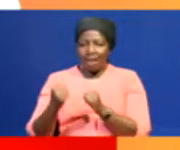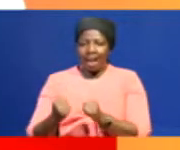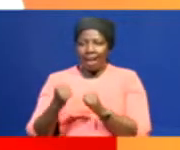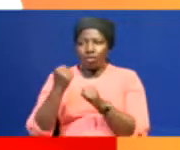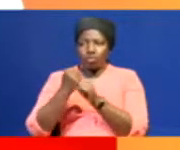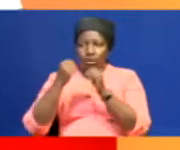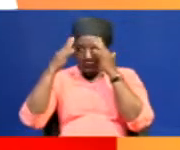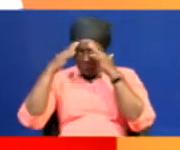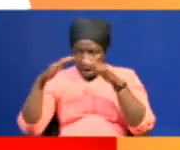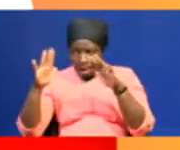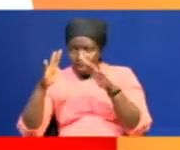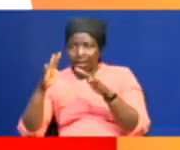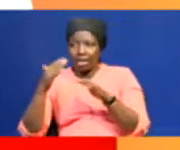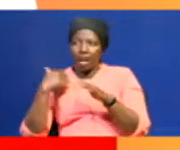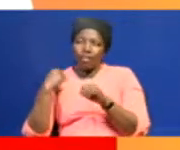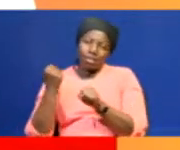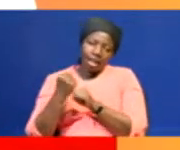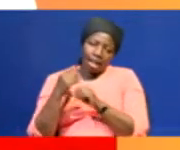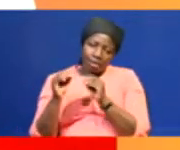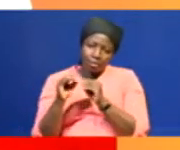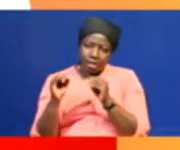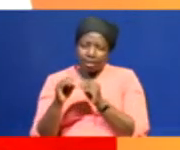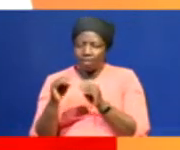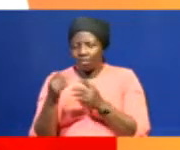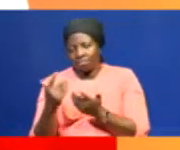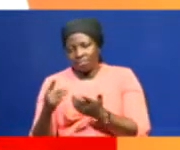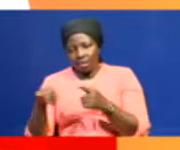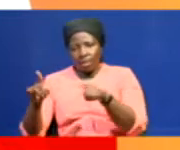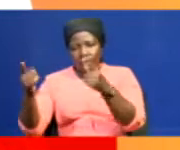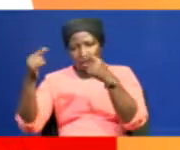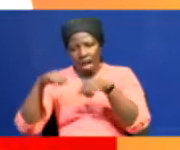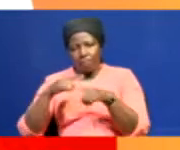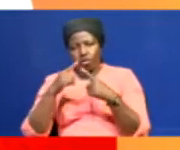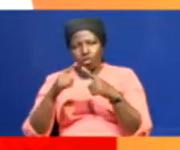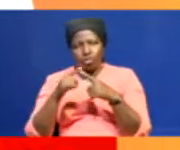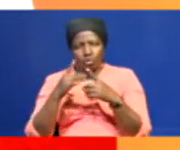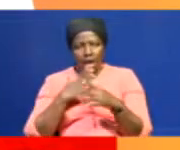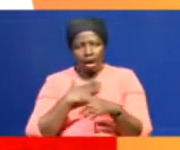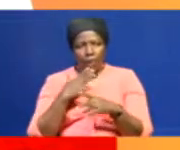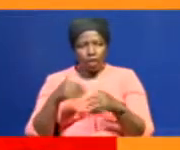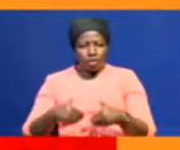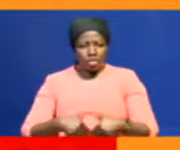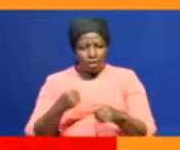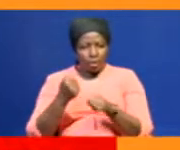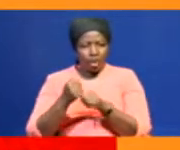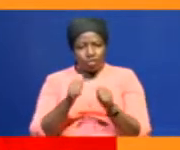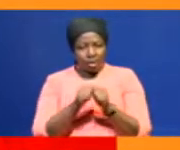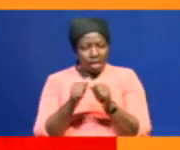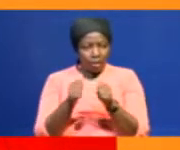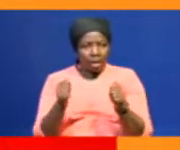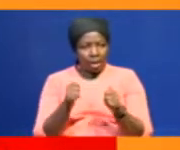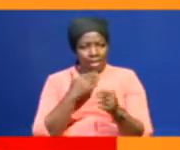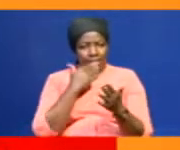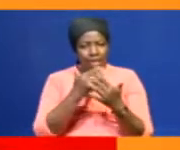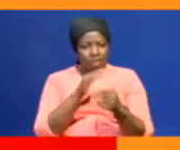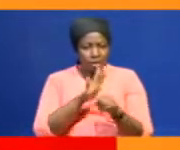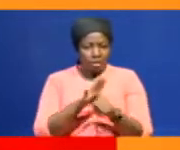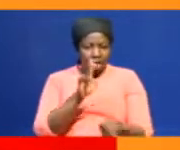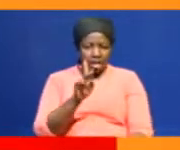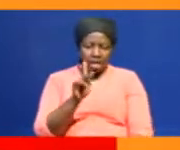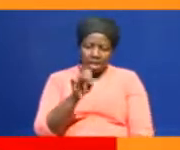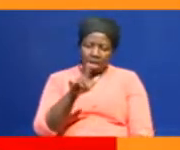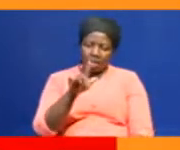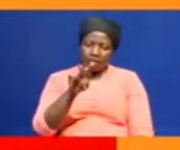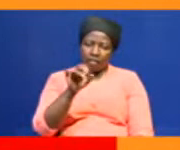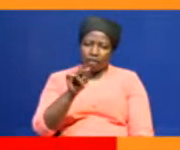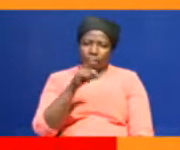tunapanga mikutano, wanakuja wanaongea lesha vijana wetu. So tuko tunafanya vizuri na wao. Naam. Shukrani sana Kevin Mbadi ambaye ni